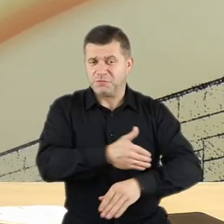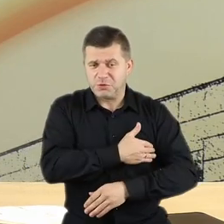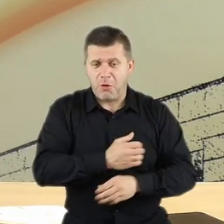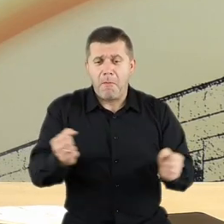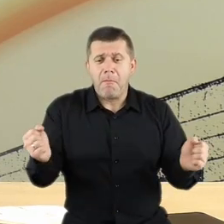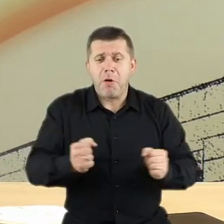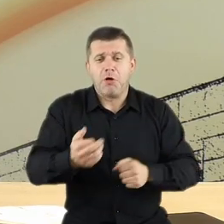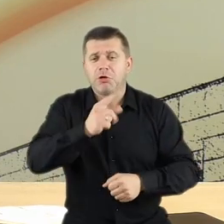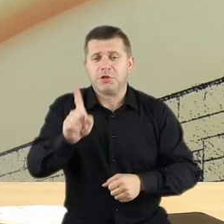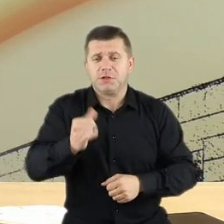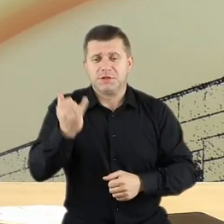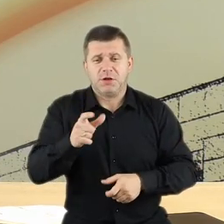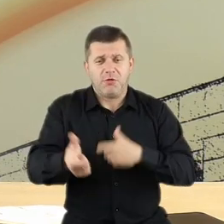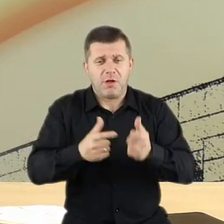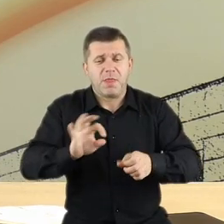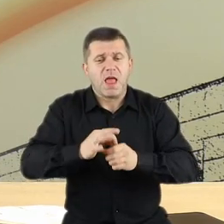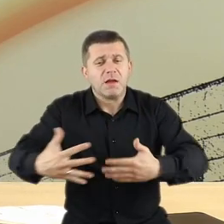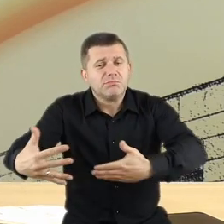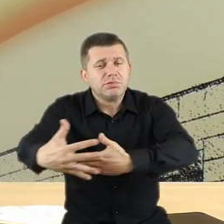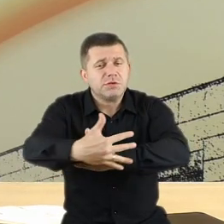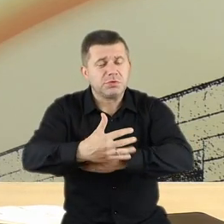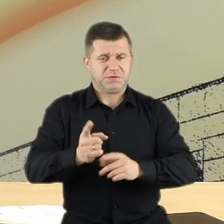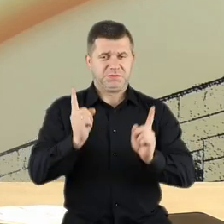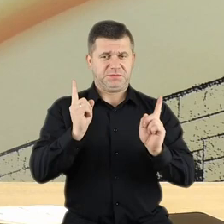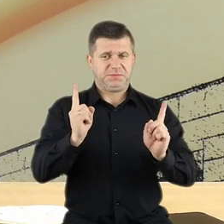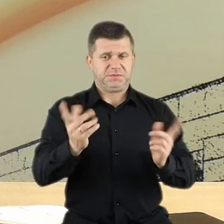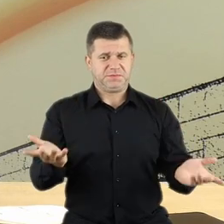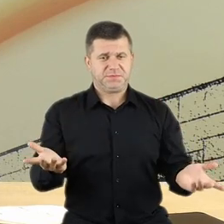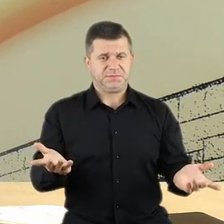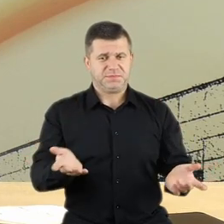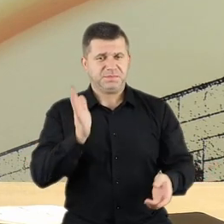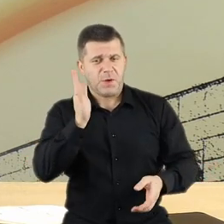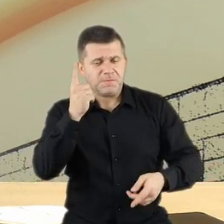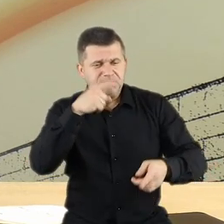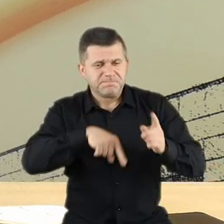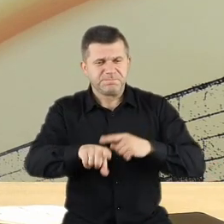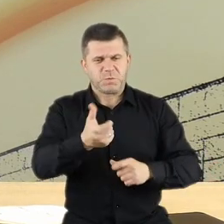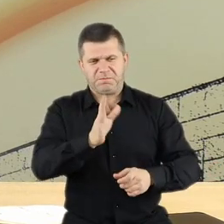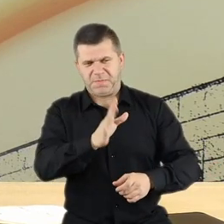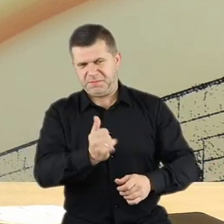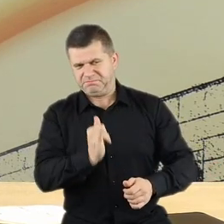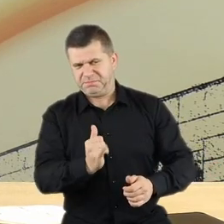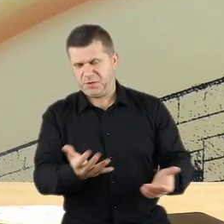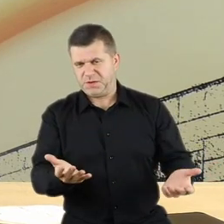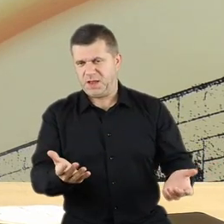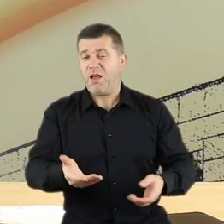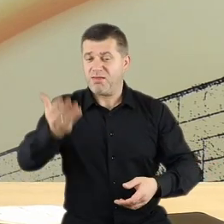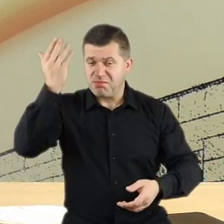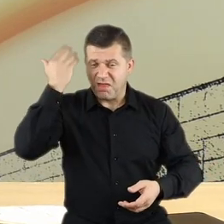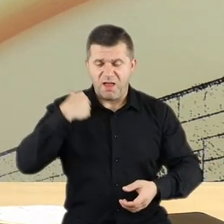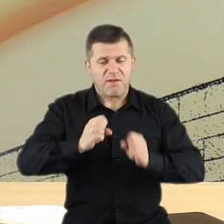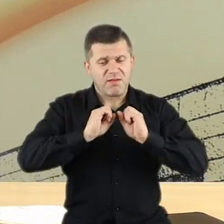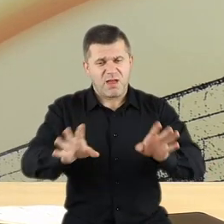to boję się dziecko nawet przytulić do siebie No bo żeby tam nie było jakiś podejrzeń prawda a wtedy